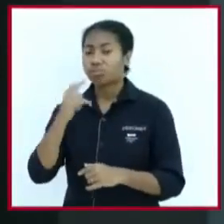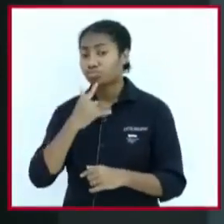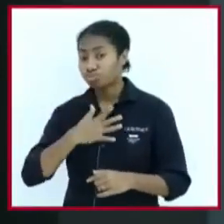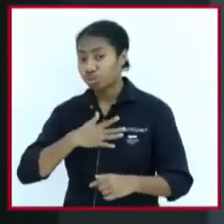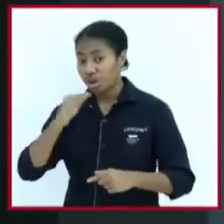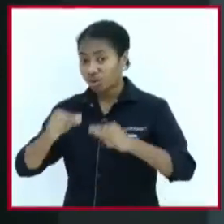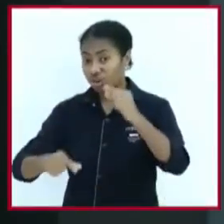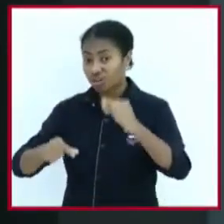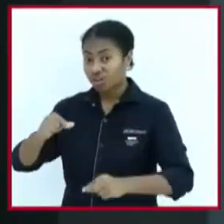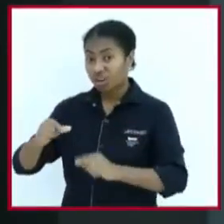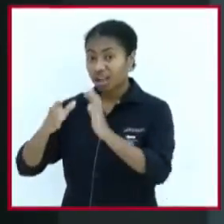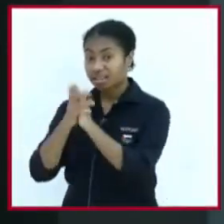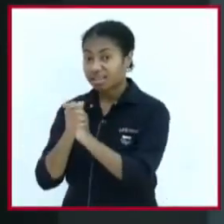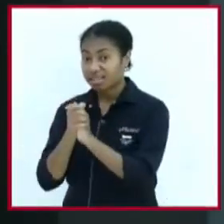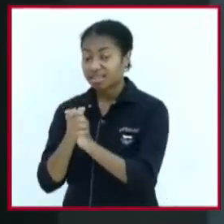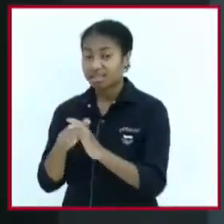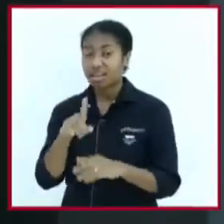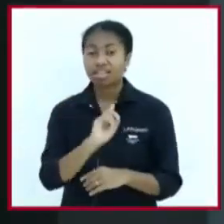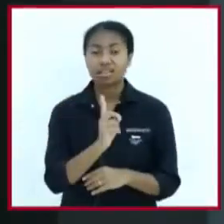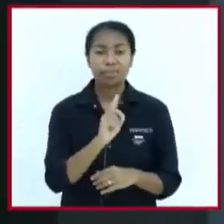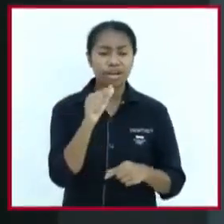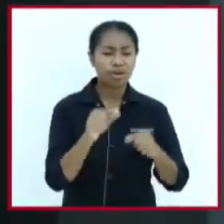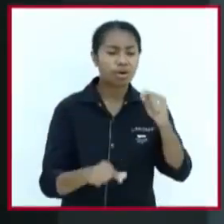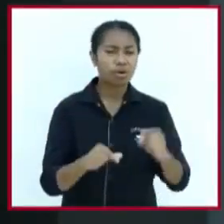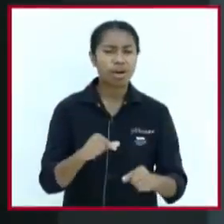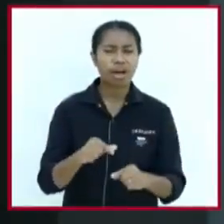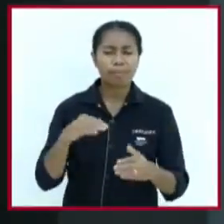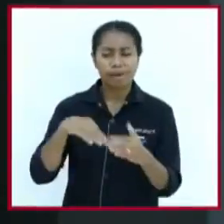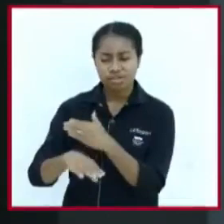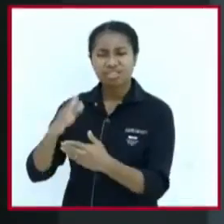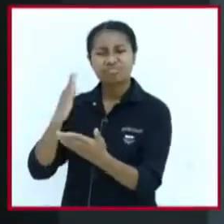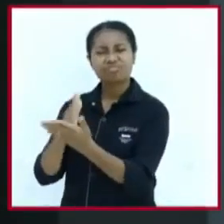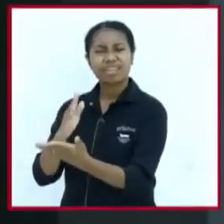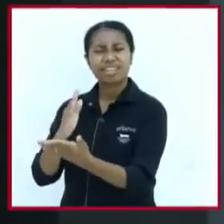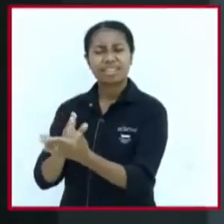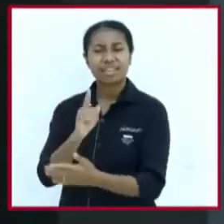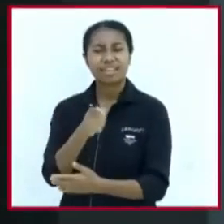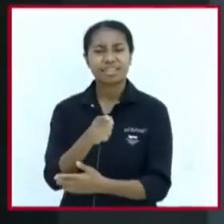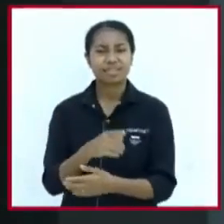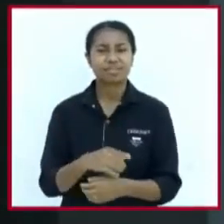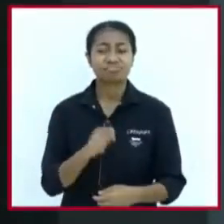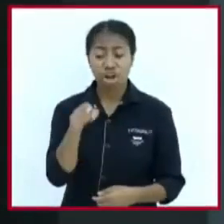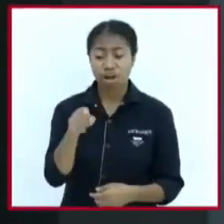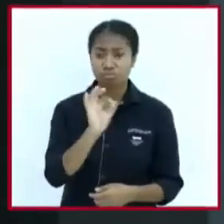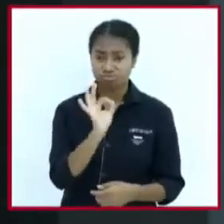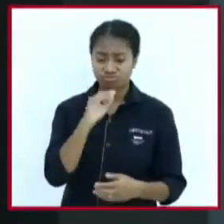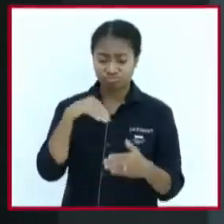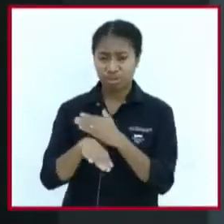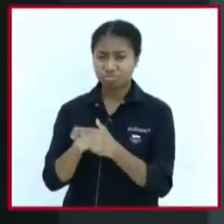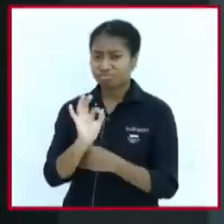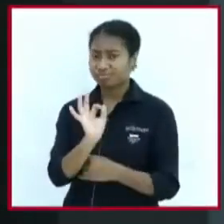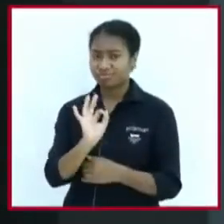dimana orang Kristen masuk ke dalam hari perhentian itu tapi kalian tidak masuk